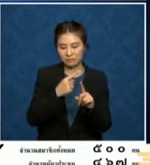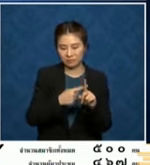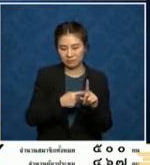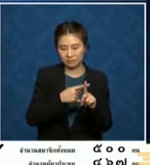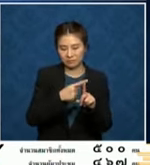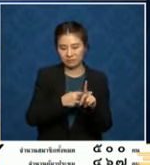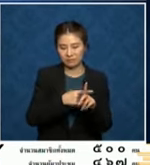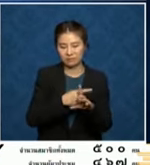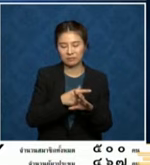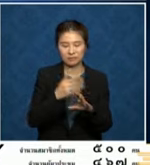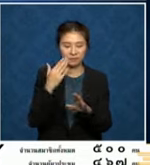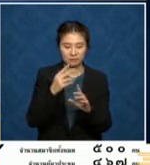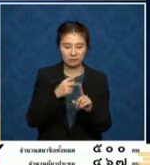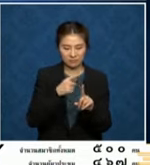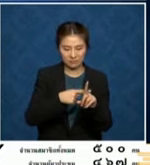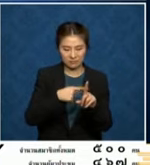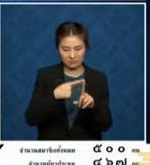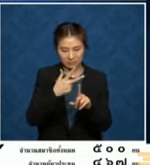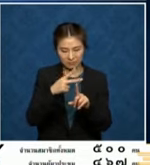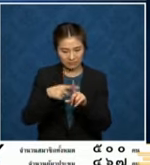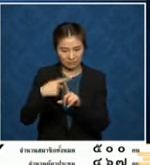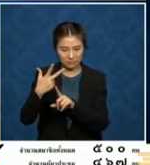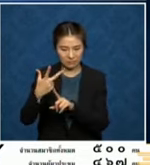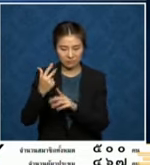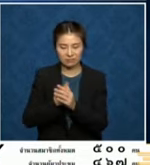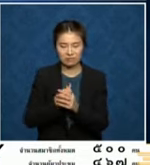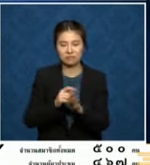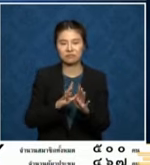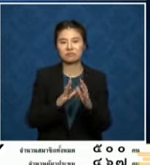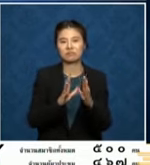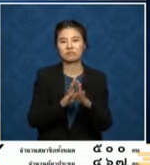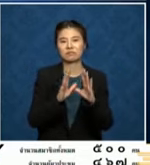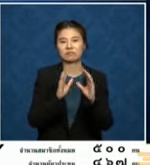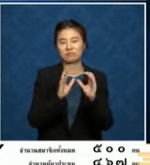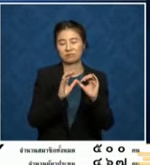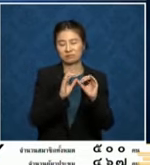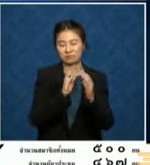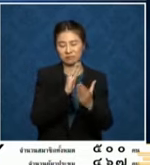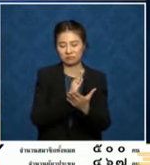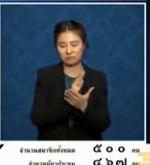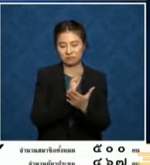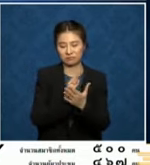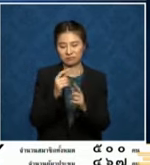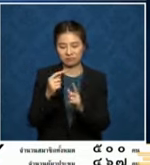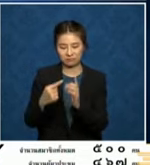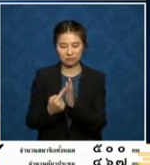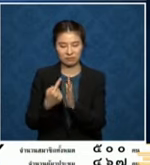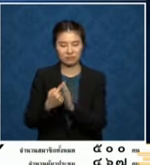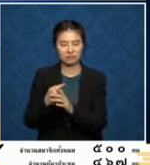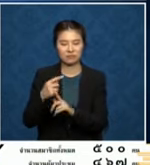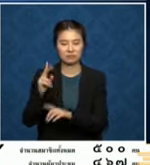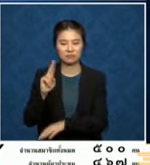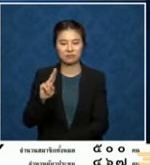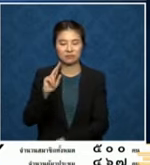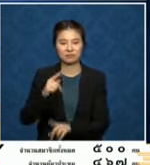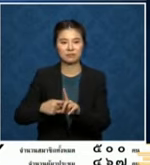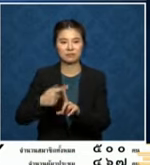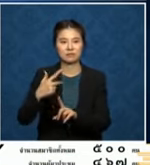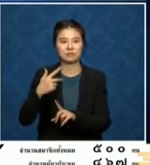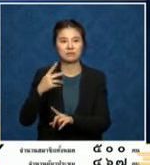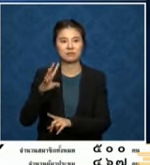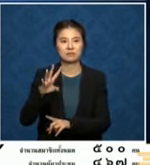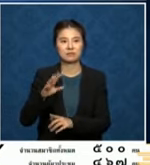ก่อนที่ใน เอกสารไฟล์ตัวนี้เนี่ยนะ